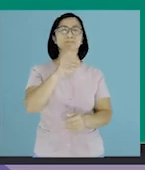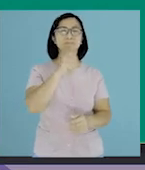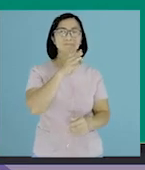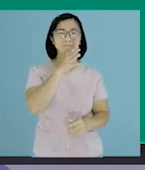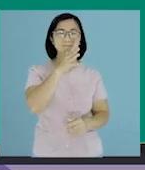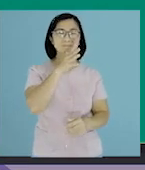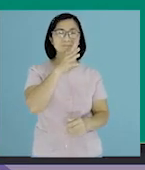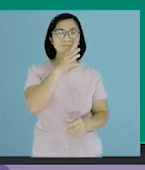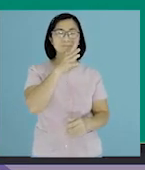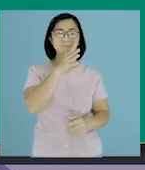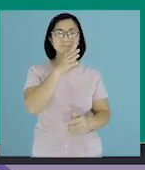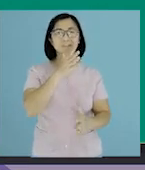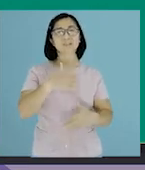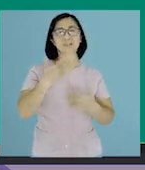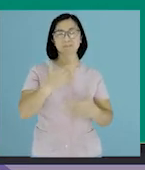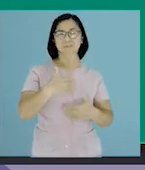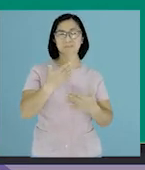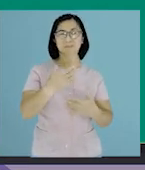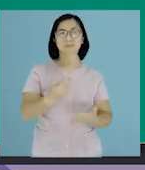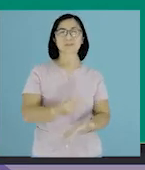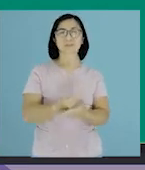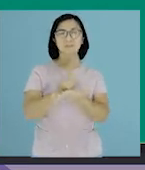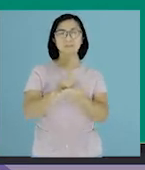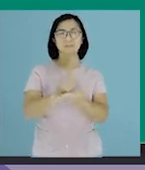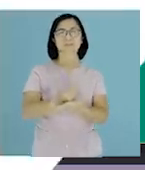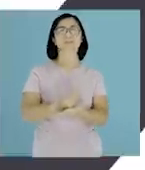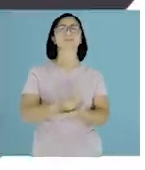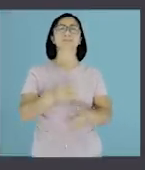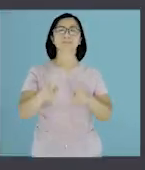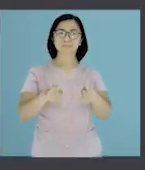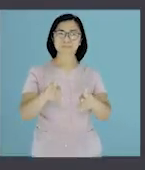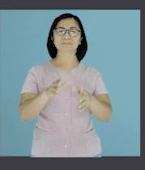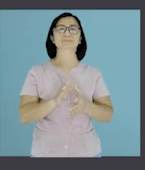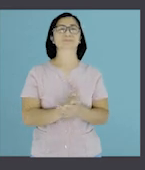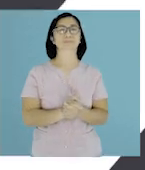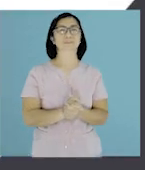Nay. Ang sarap kayang makatulong sa kapwa.